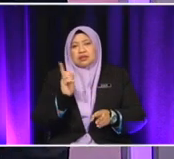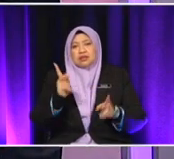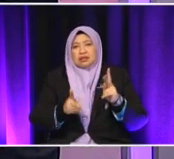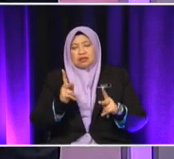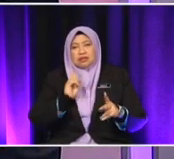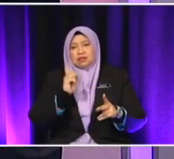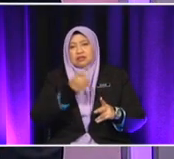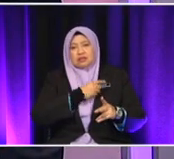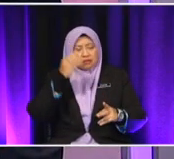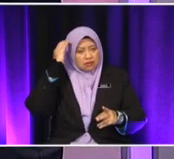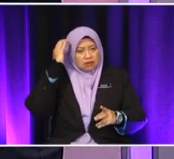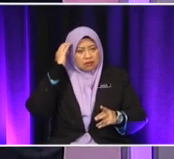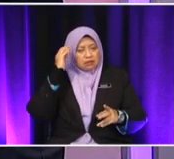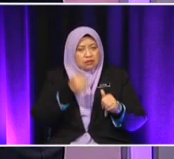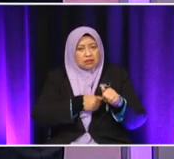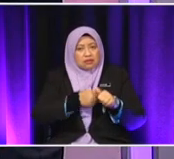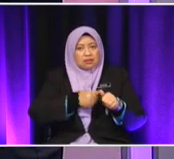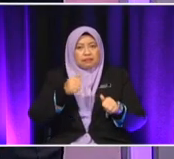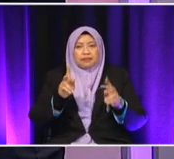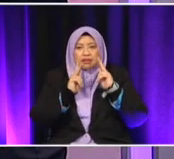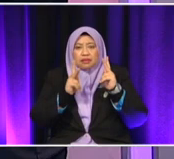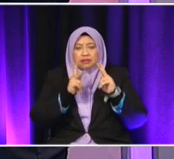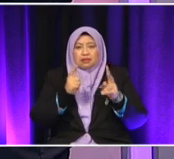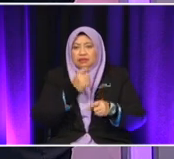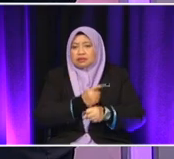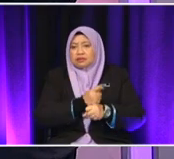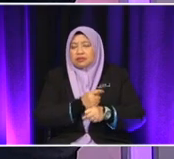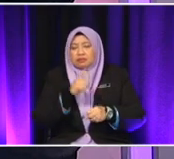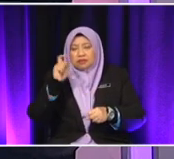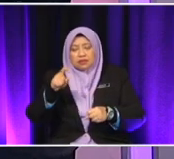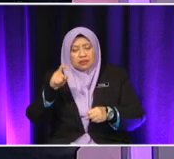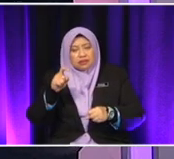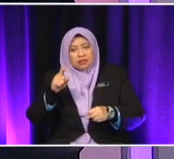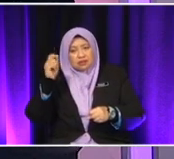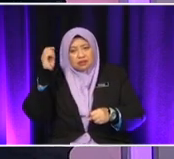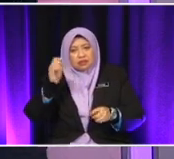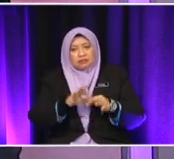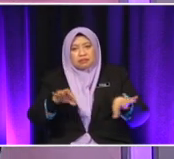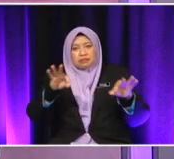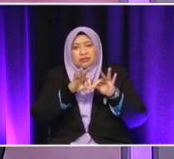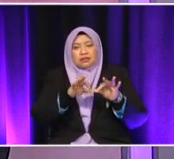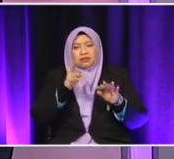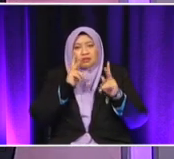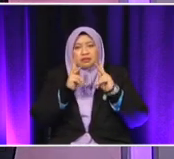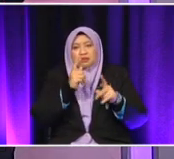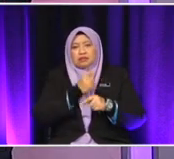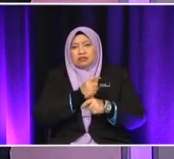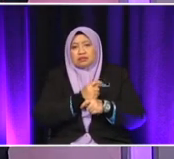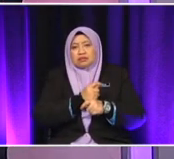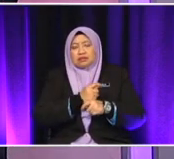setiap ketegas Kenapa pentingnya kita menguasai kartu tugas sebab